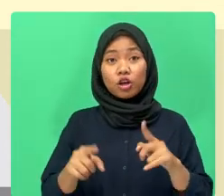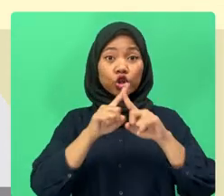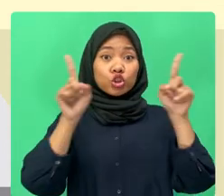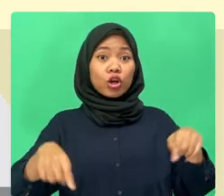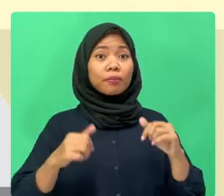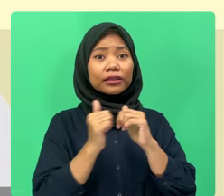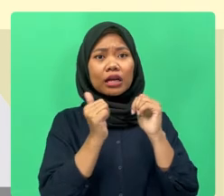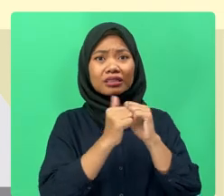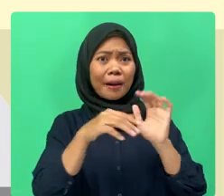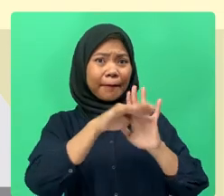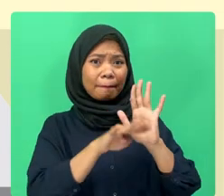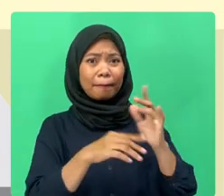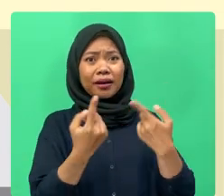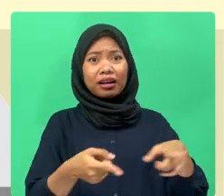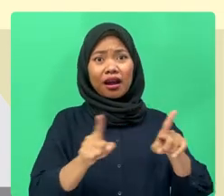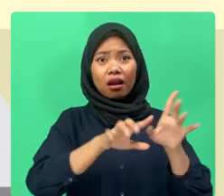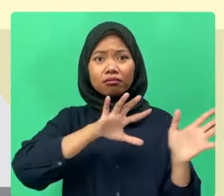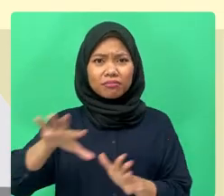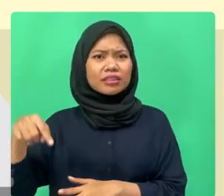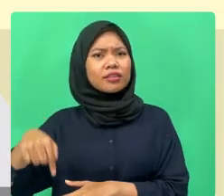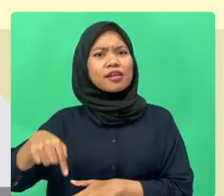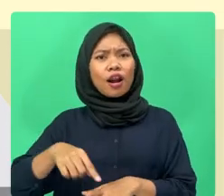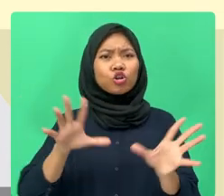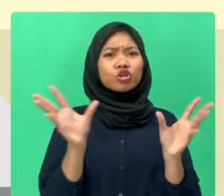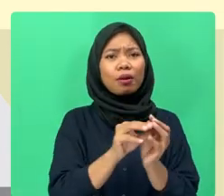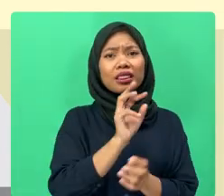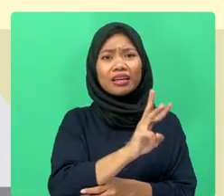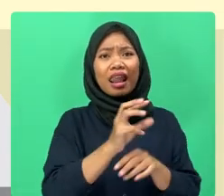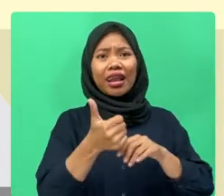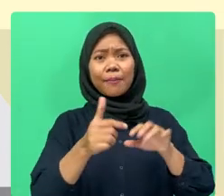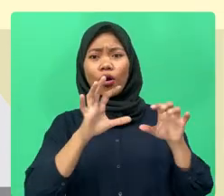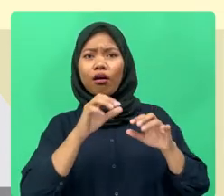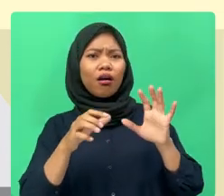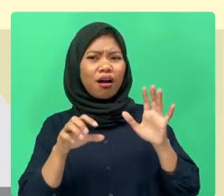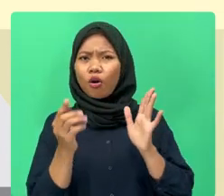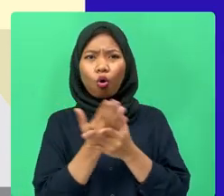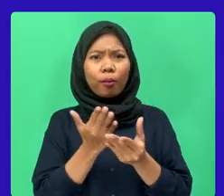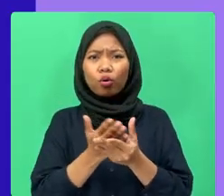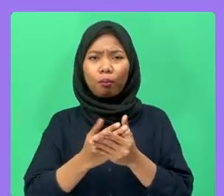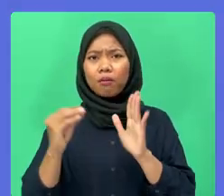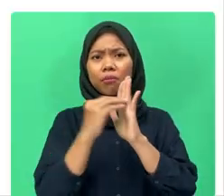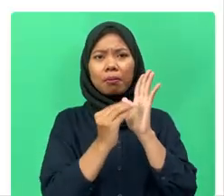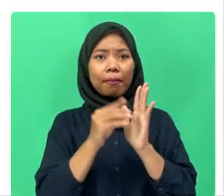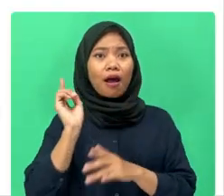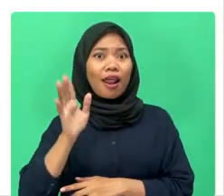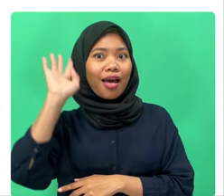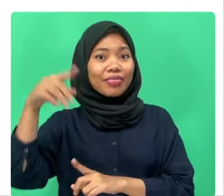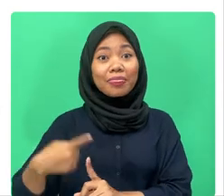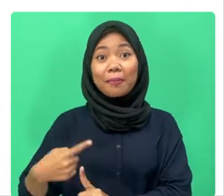oleh Justin, saat ini sudah ada sebanyak 36 buah dokumen dan masih akan bertambah.